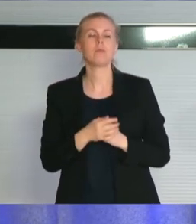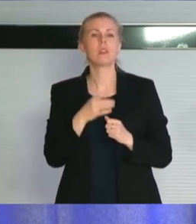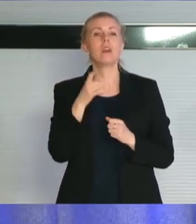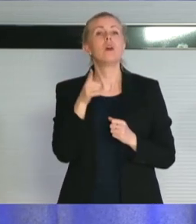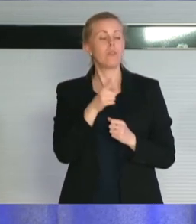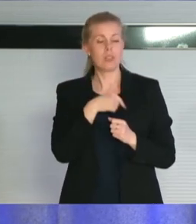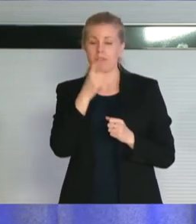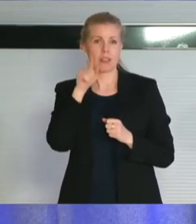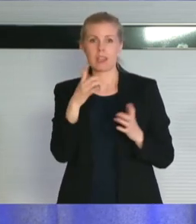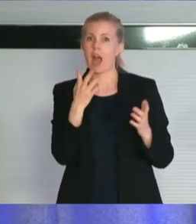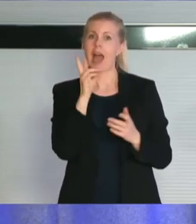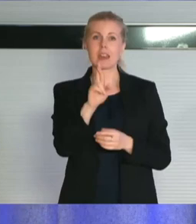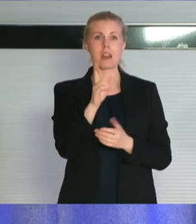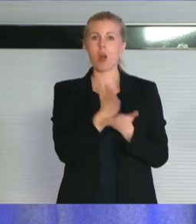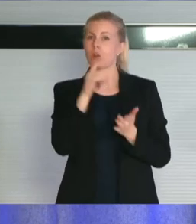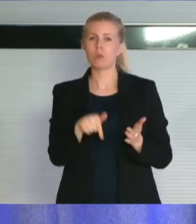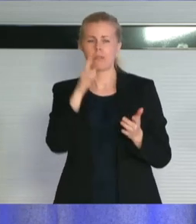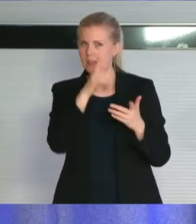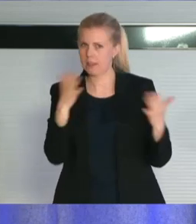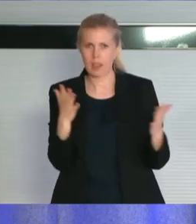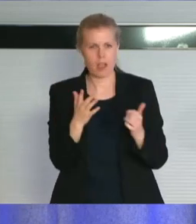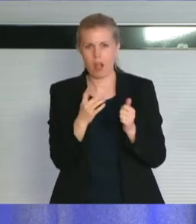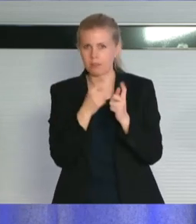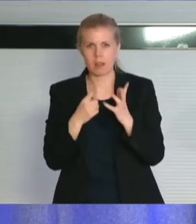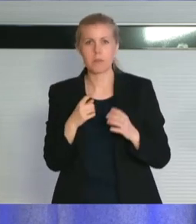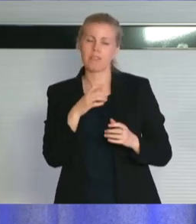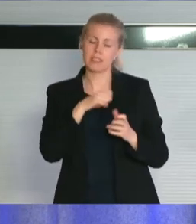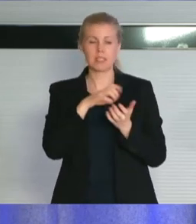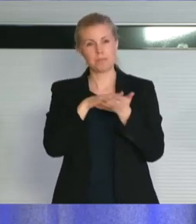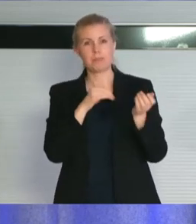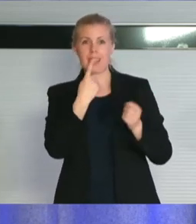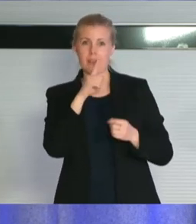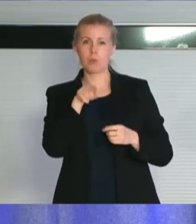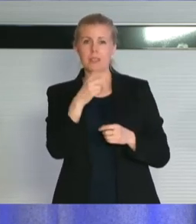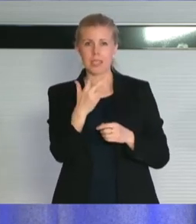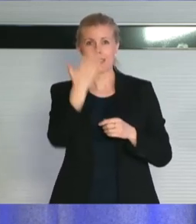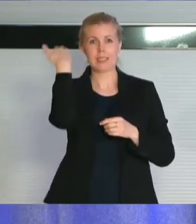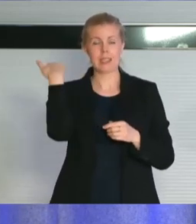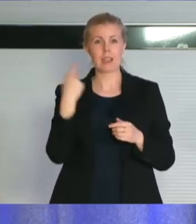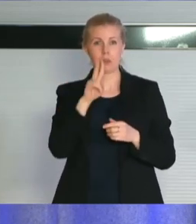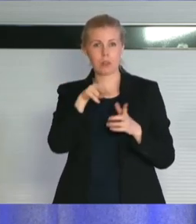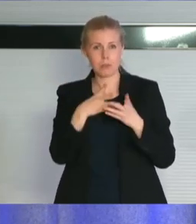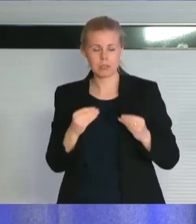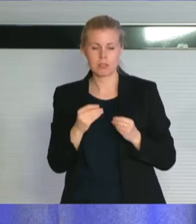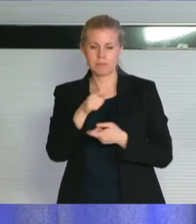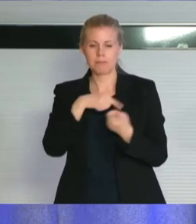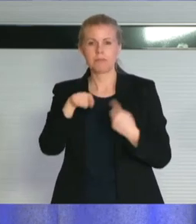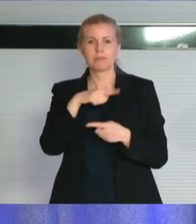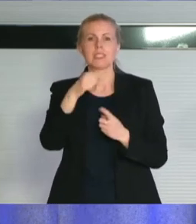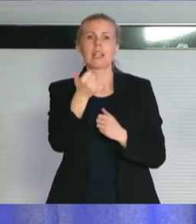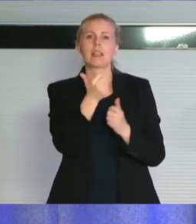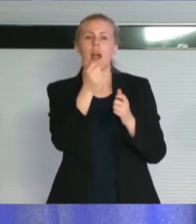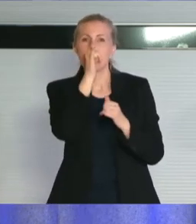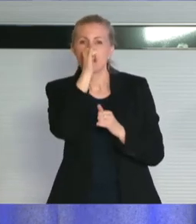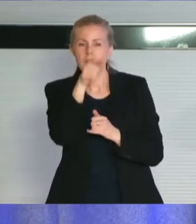hva R er akkurat nå, men hvis vi antar at den har vært 1,3 siden den 12. mars, så vil vi den 6. april ha rundt 370